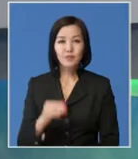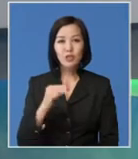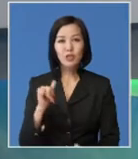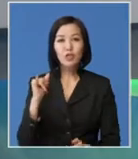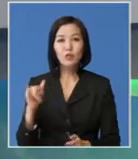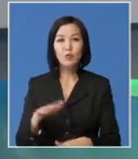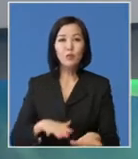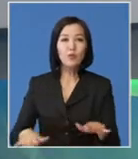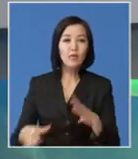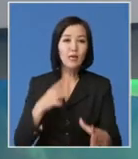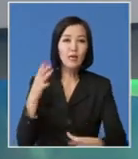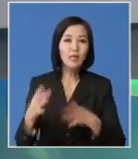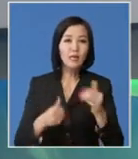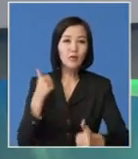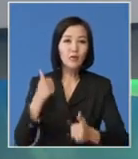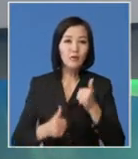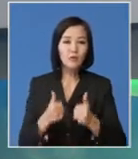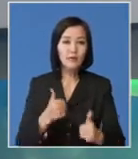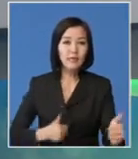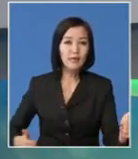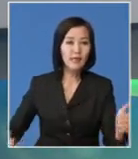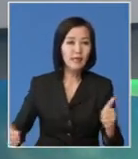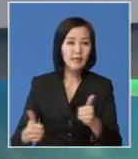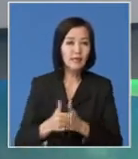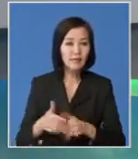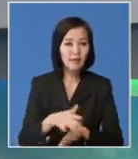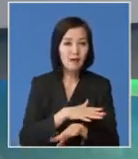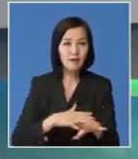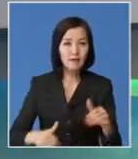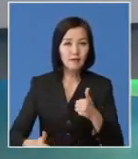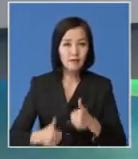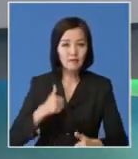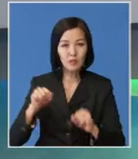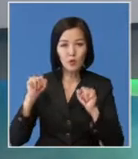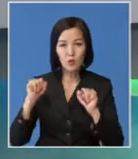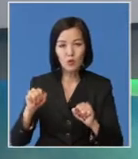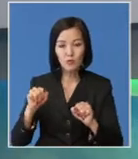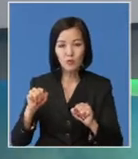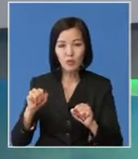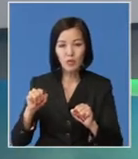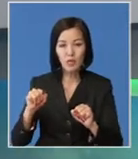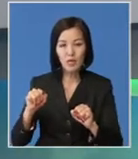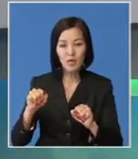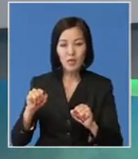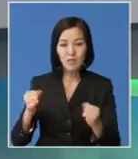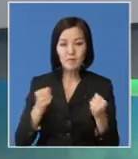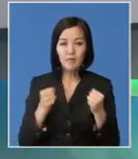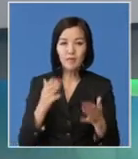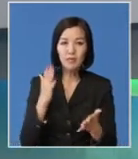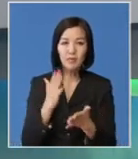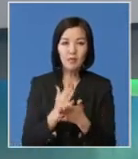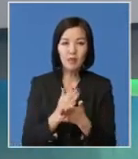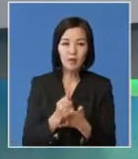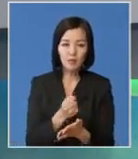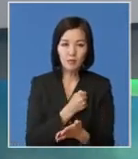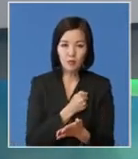Жетісу өңірінде халықаралық жарыстарда топ жарып, ел намысын абыроймен қорғап жүрген саңлақтар жетерлік. Олардың басым көпшілігі күштік құрылымдарда